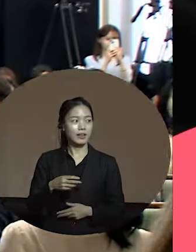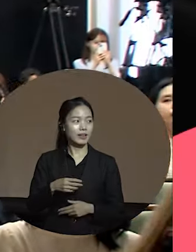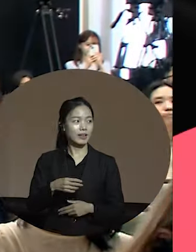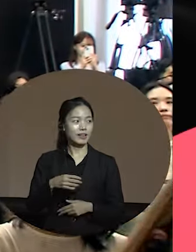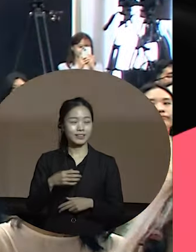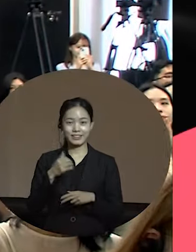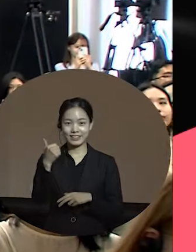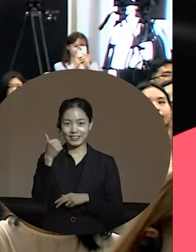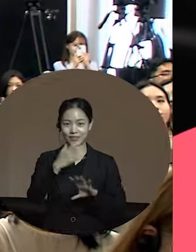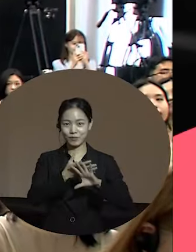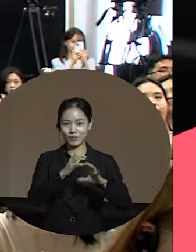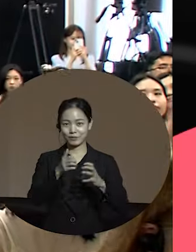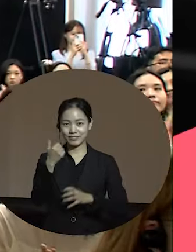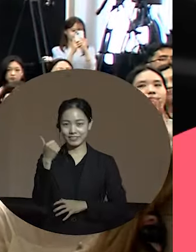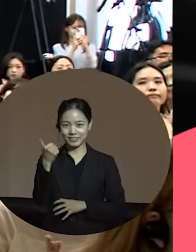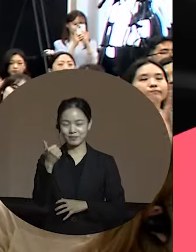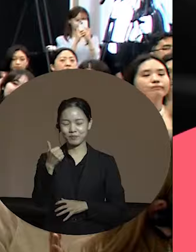주셨습니다.